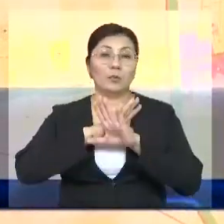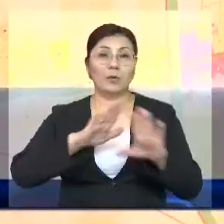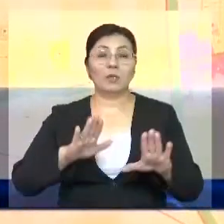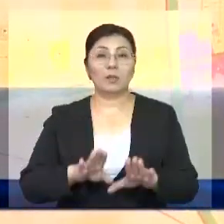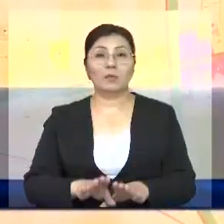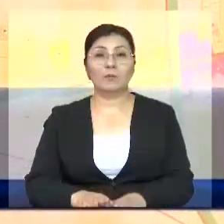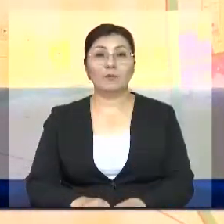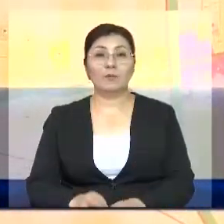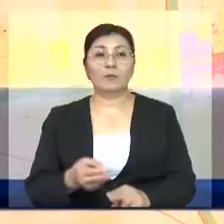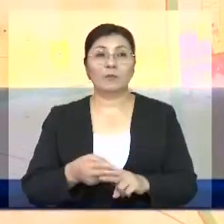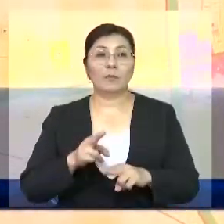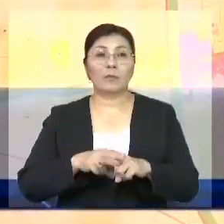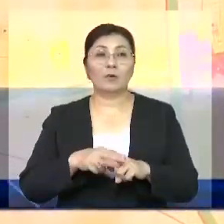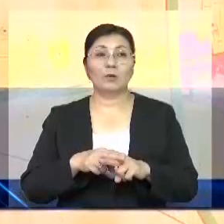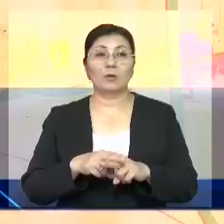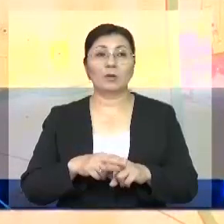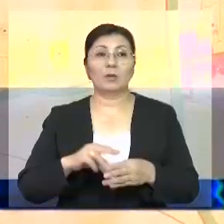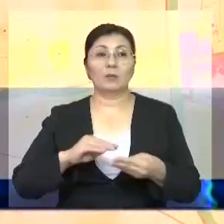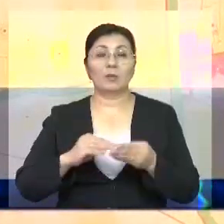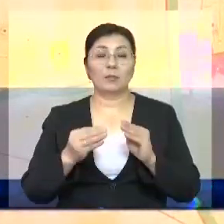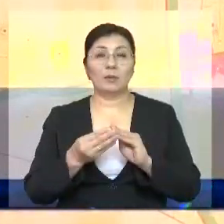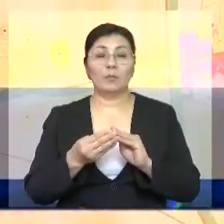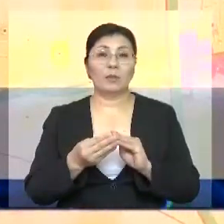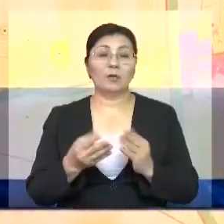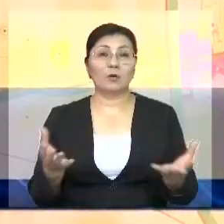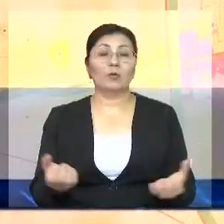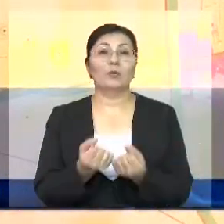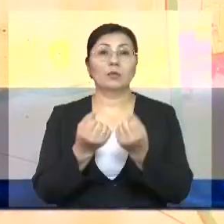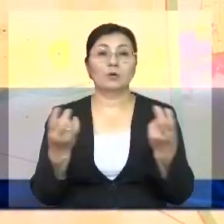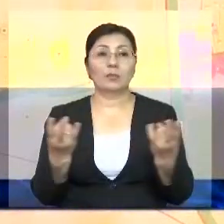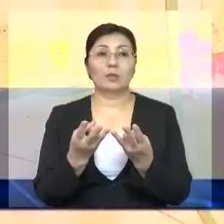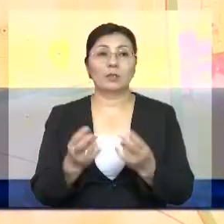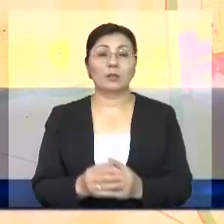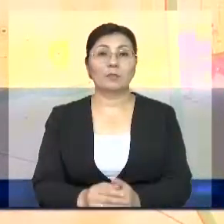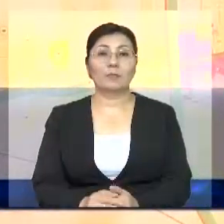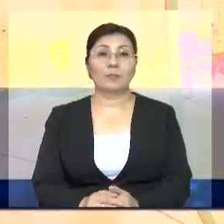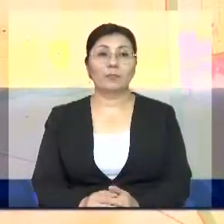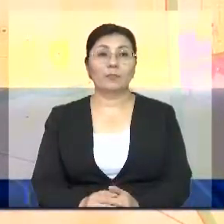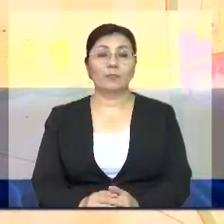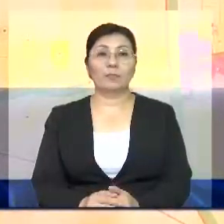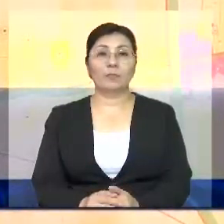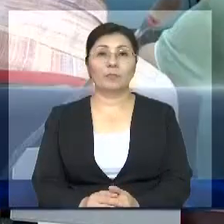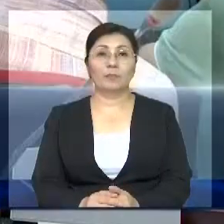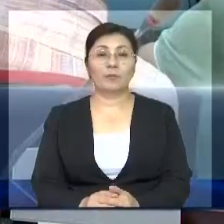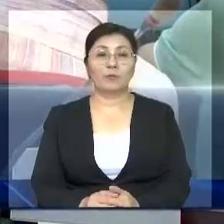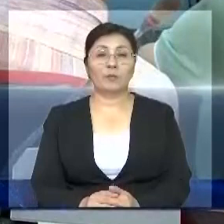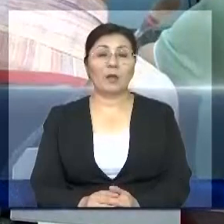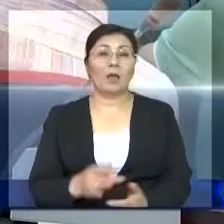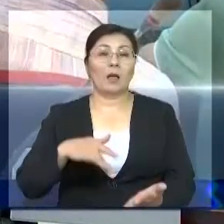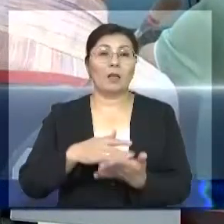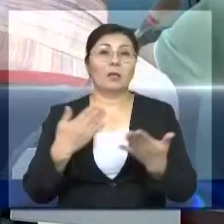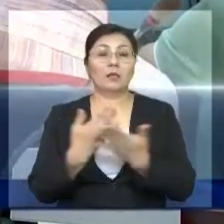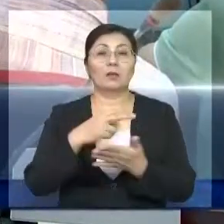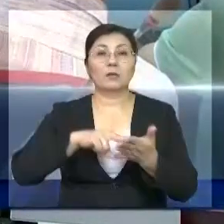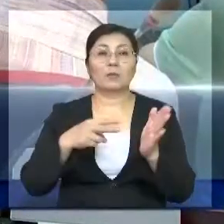себепті мәселе орынды өте, және қосымша талқылауды қажет ететін болады. Қаланың жаңа